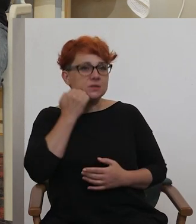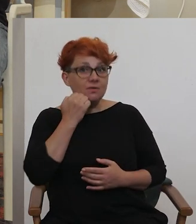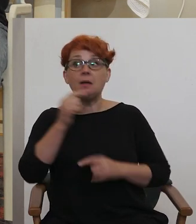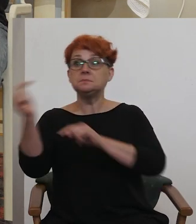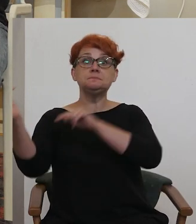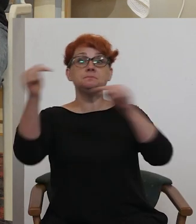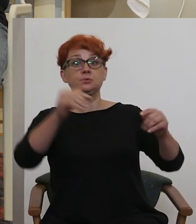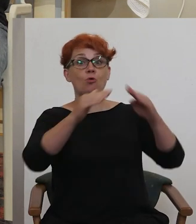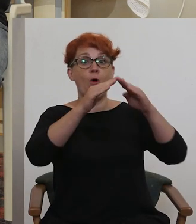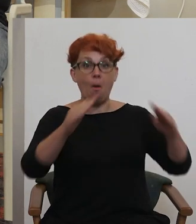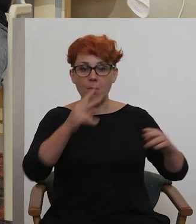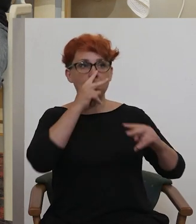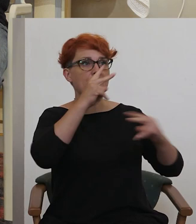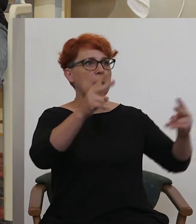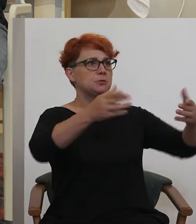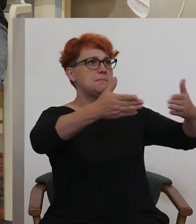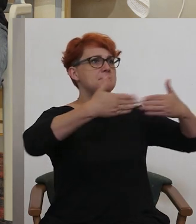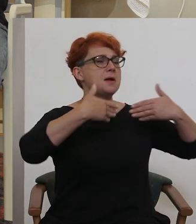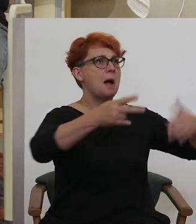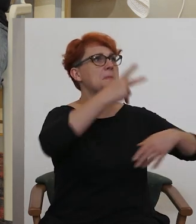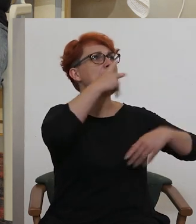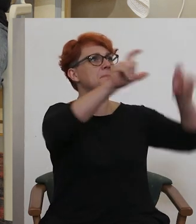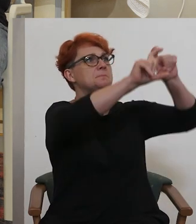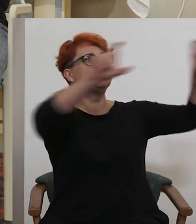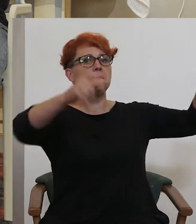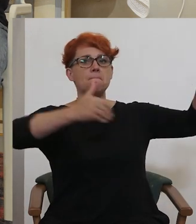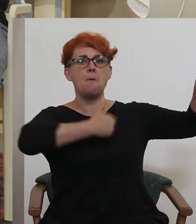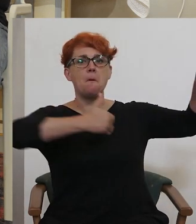obozu, patrzą na bramę, tam polski napis.